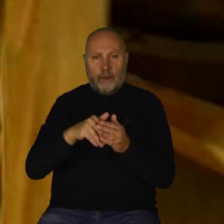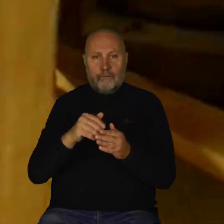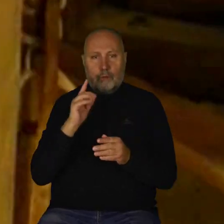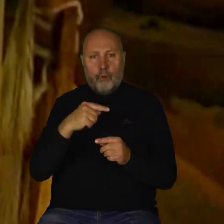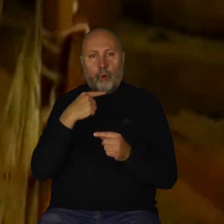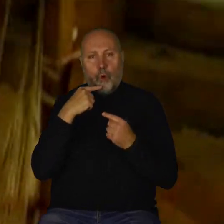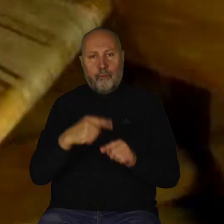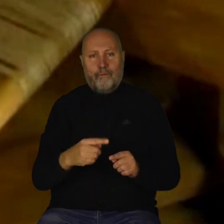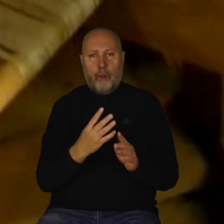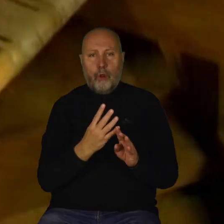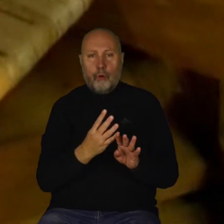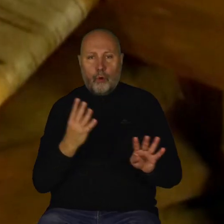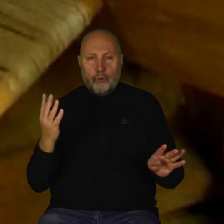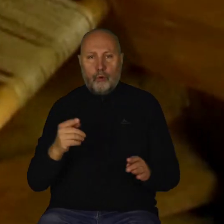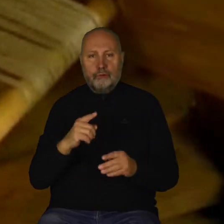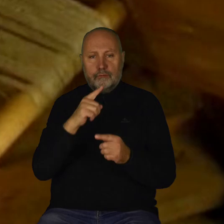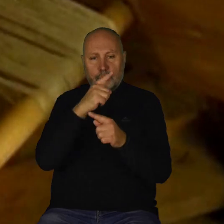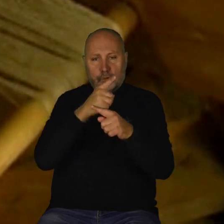procesu